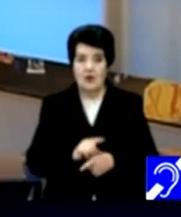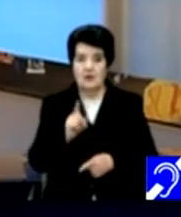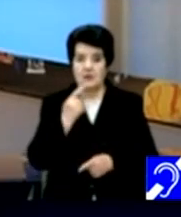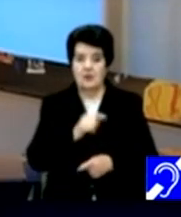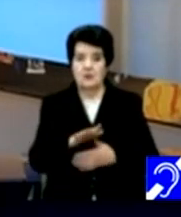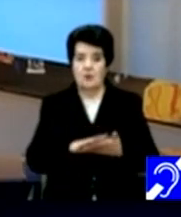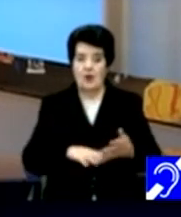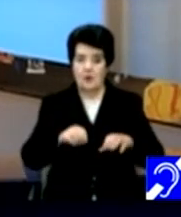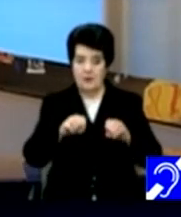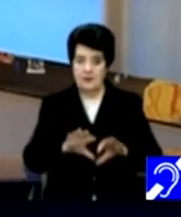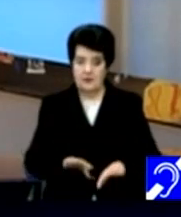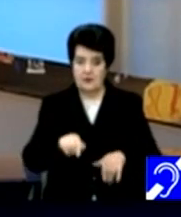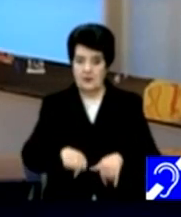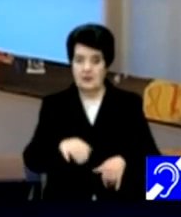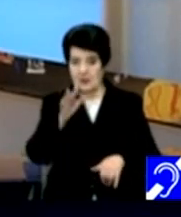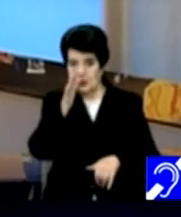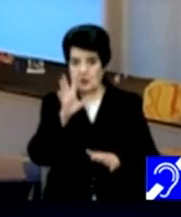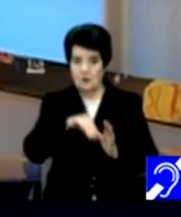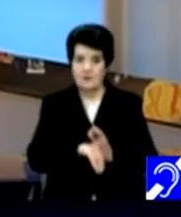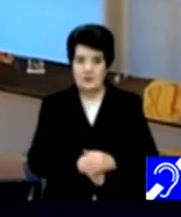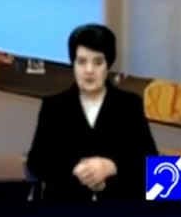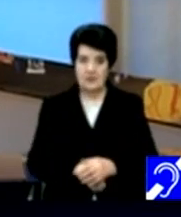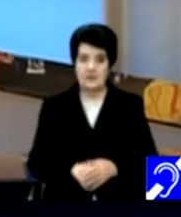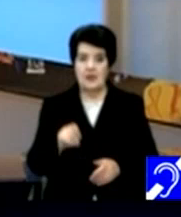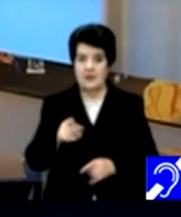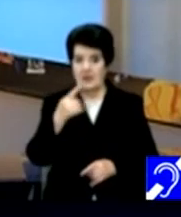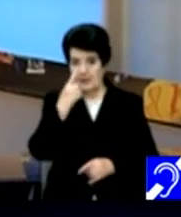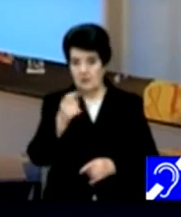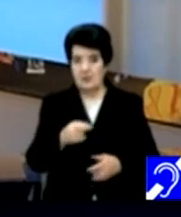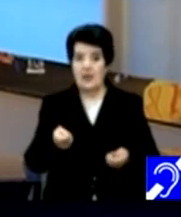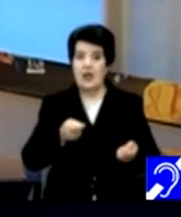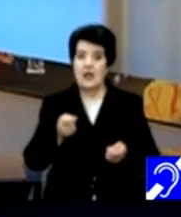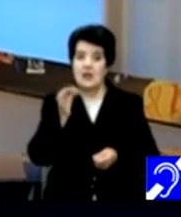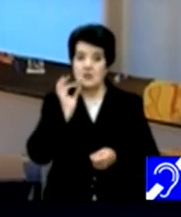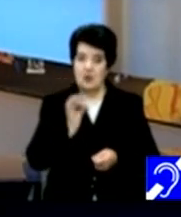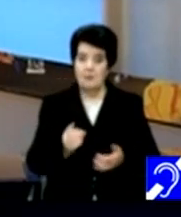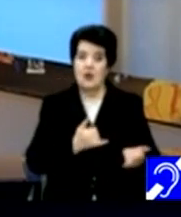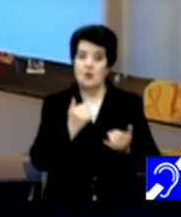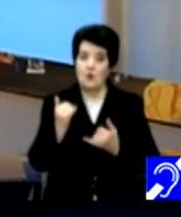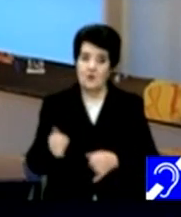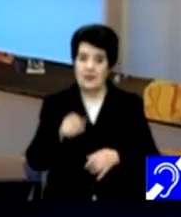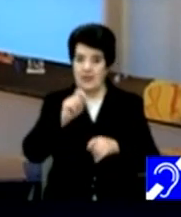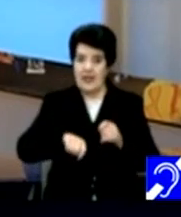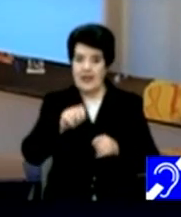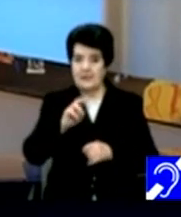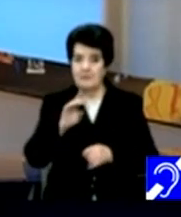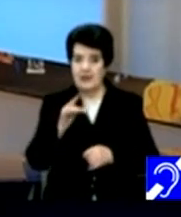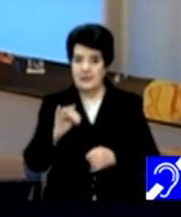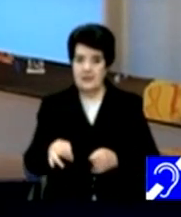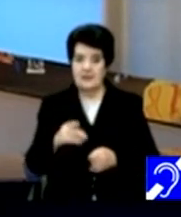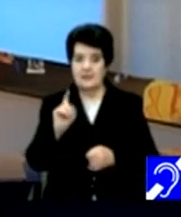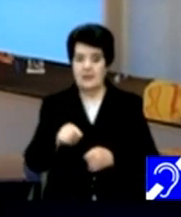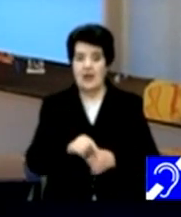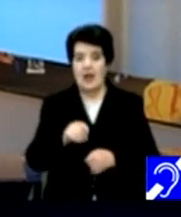urmează să decidă cum vor fi investiți. Președintele Steinmeier a anunțat că Germania va oferi și expertiză pentru a consolida